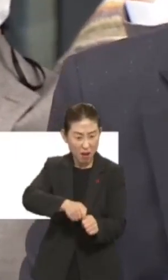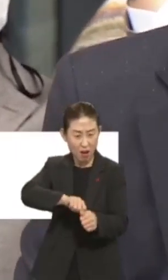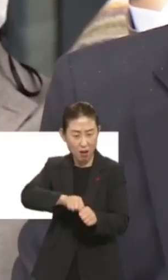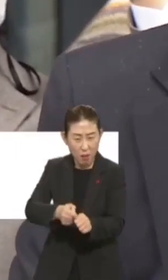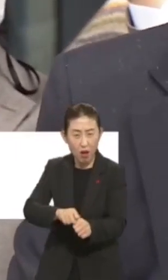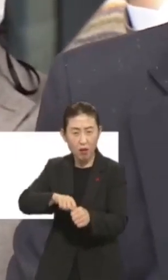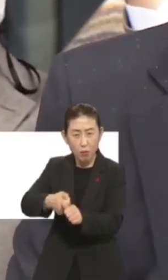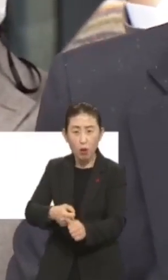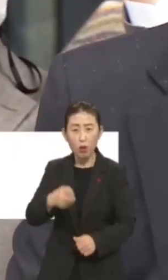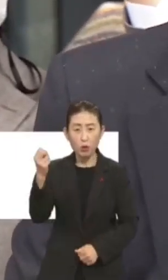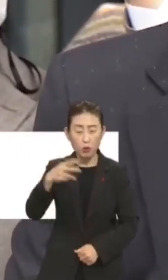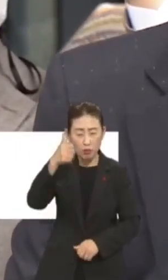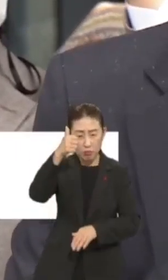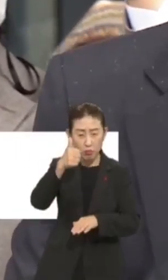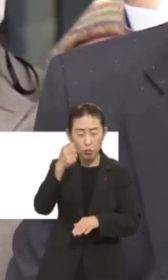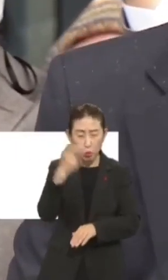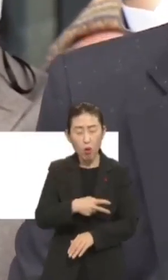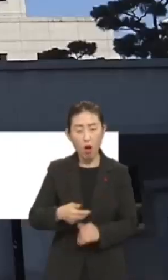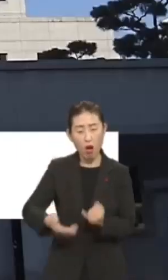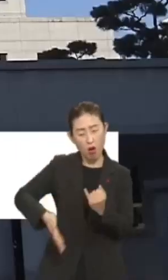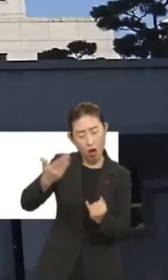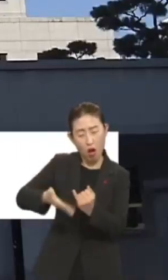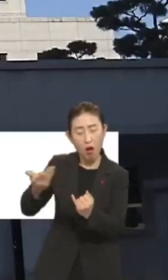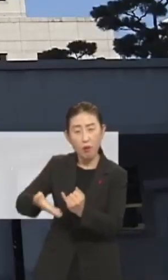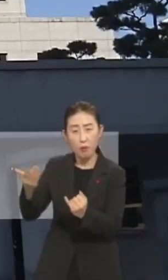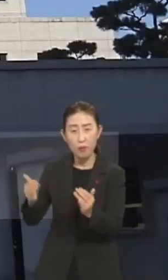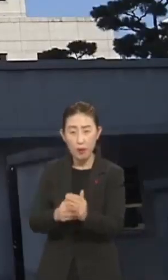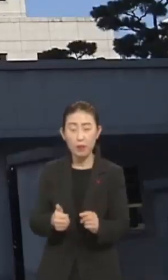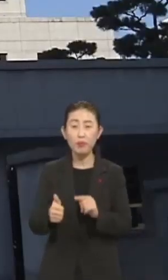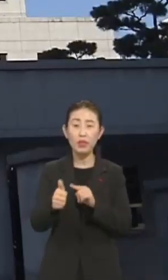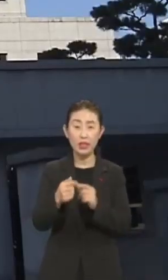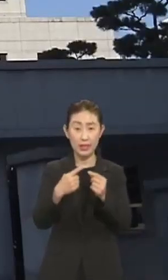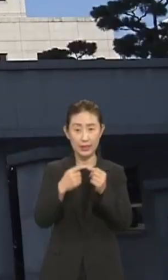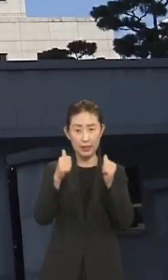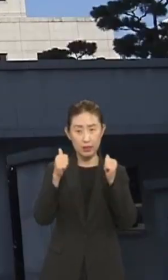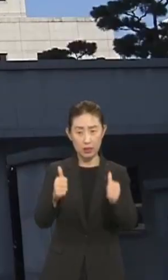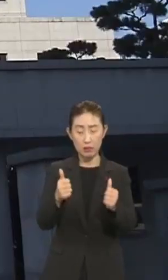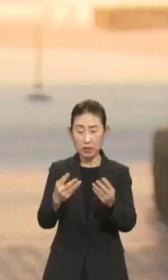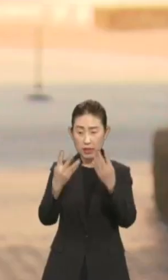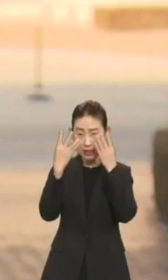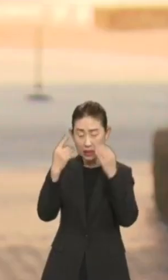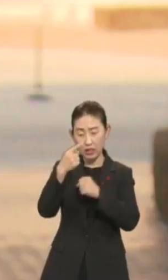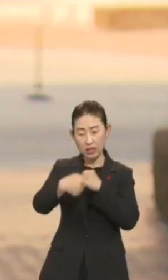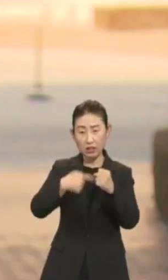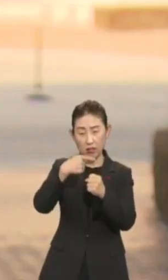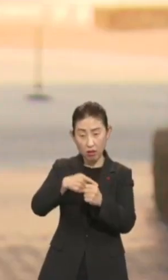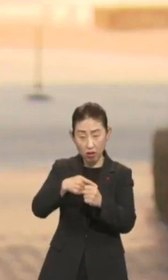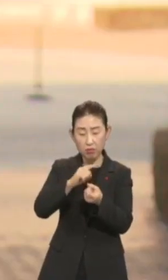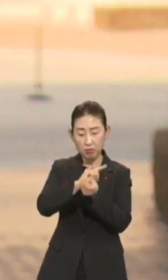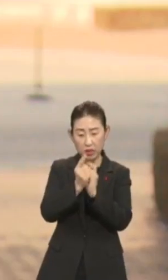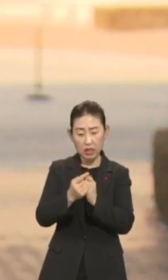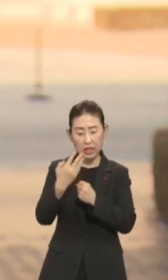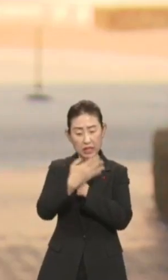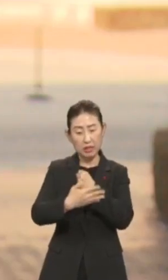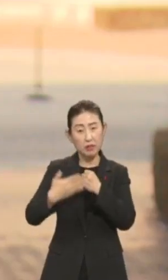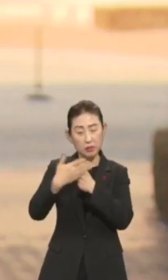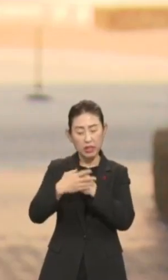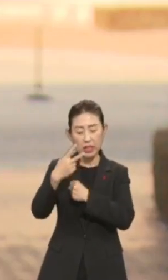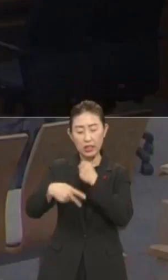마침내 성추행까지 발생했습니다가 심해서 징역 1년에 집행유에 2년을